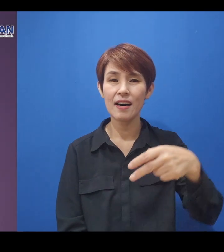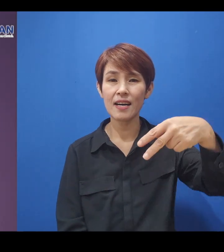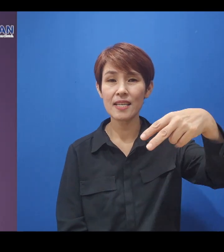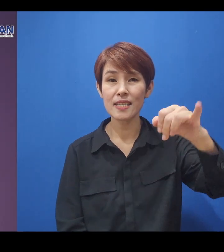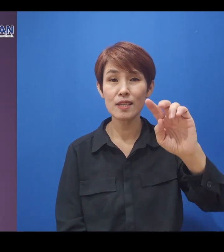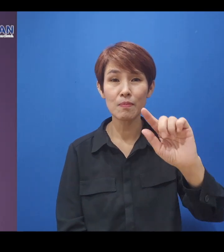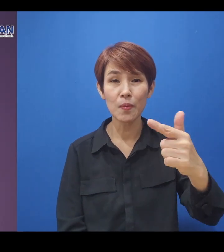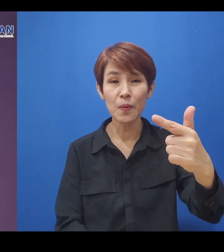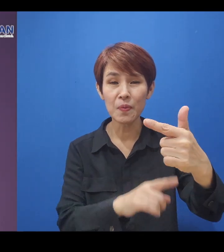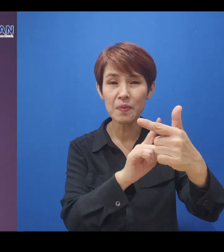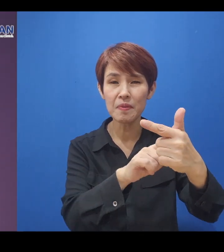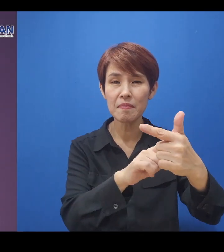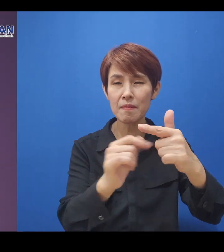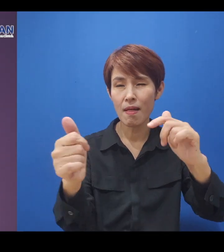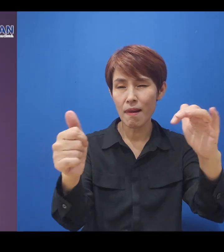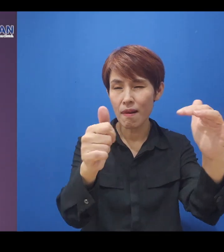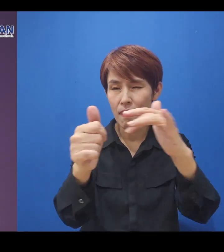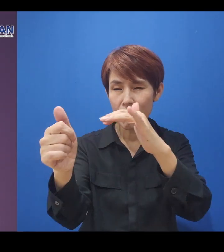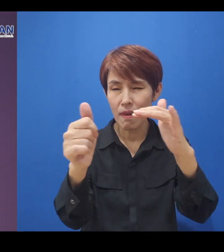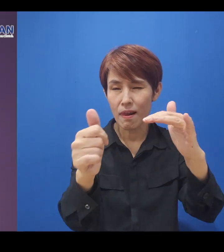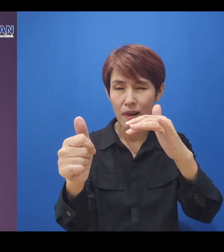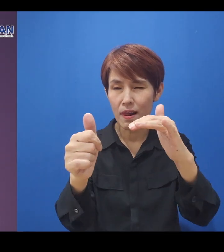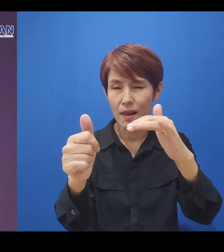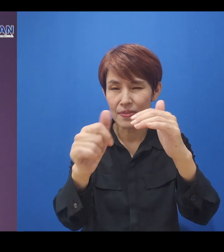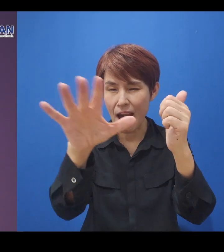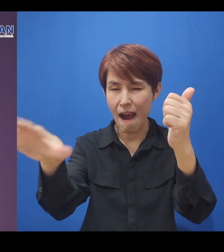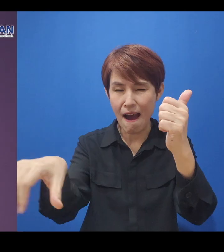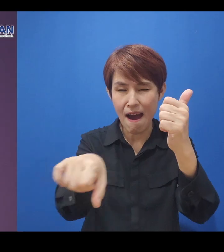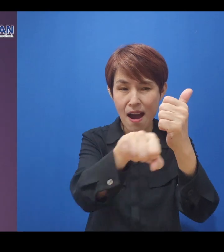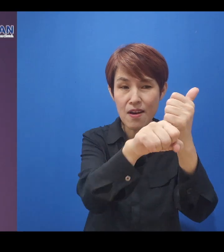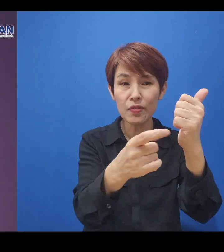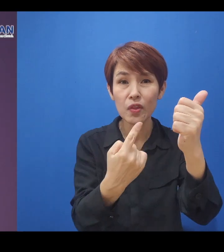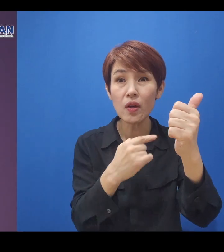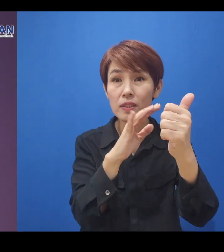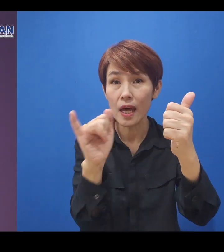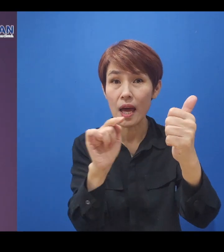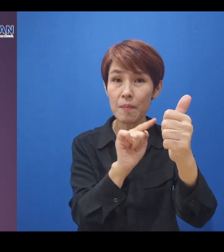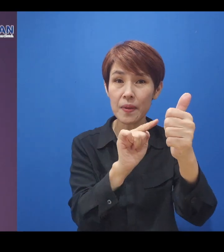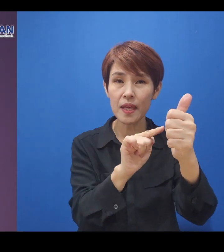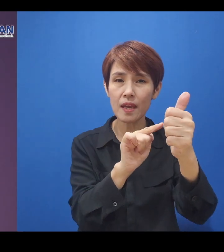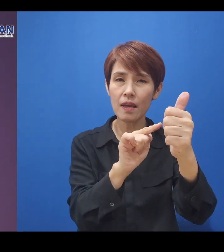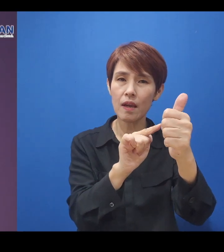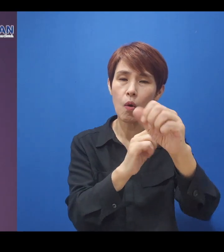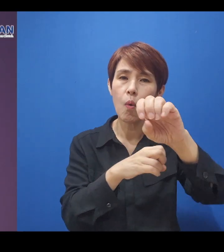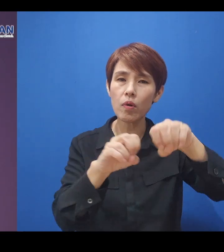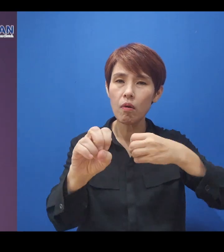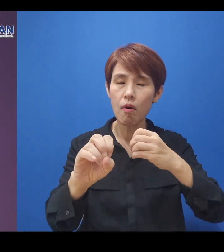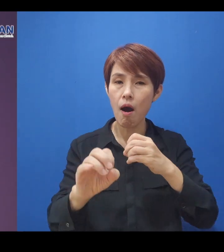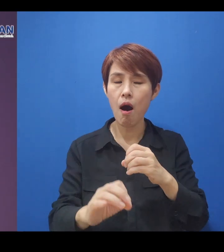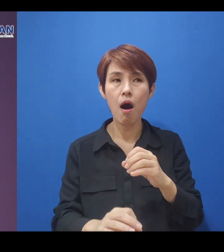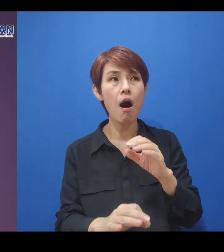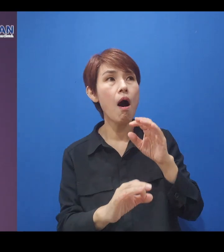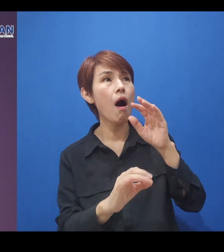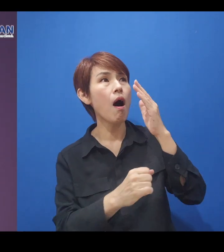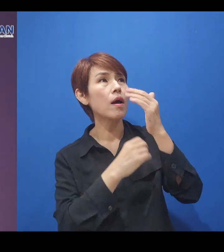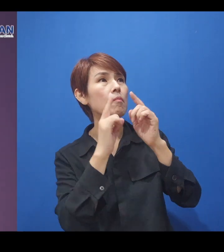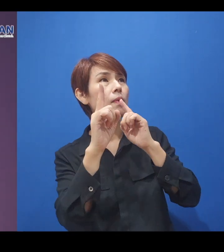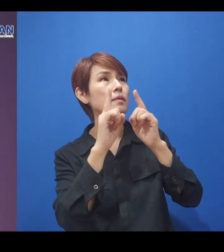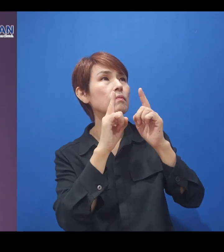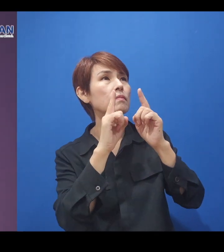사람이, 그래서 모든 걸 다 취해버렸던 사람이 이제 그 자신이 놀라는 사람이 됐대요.